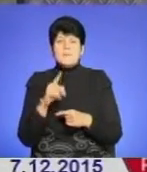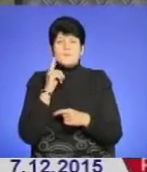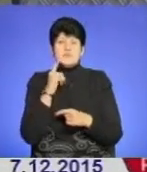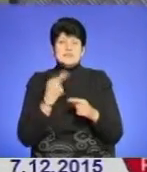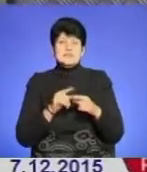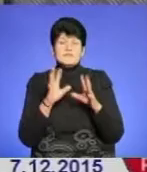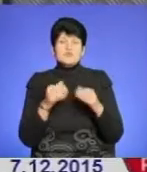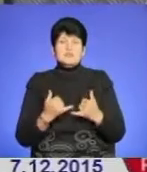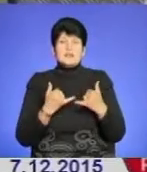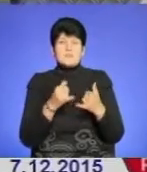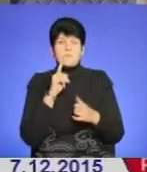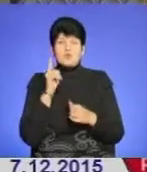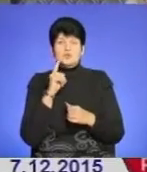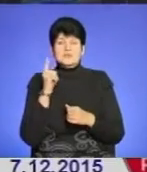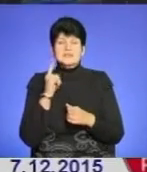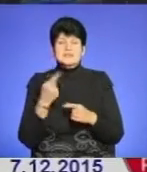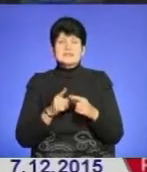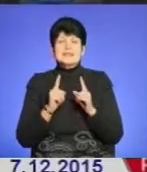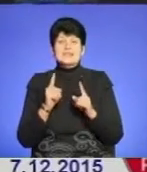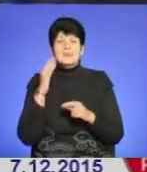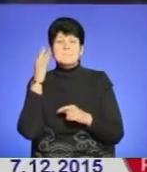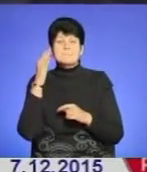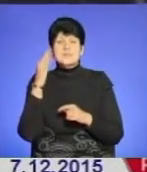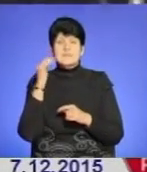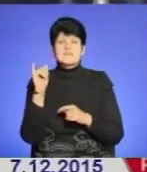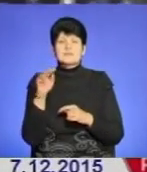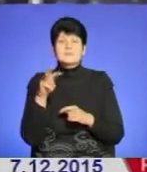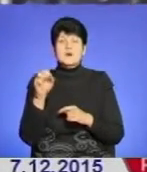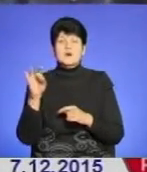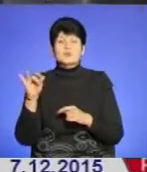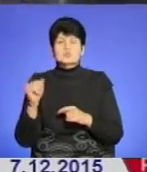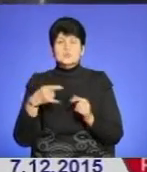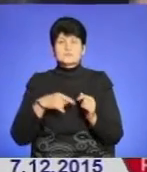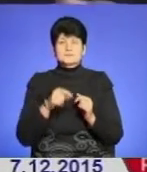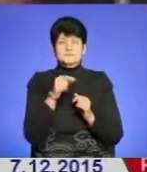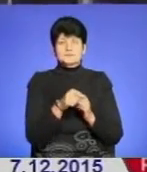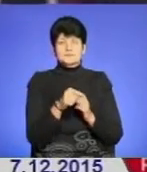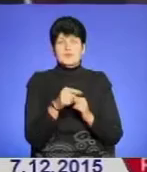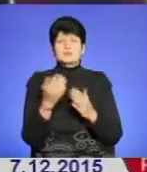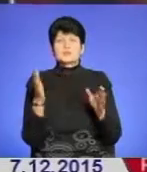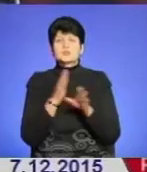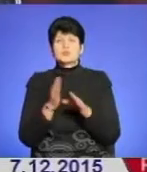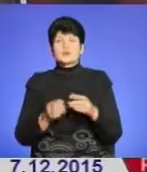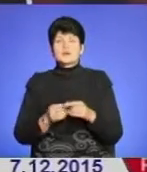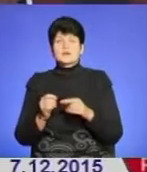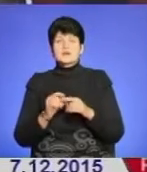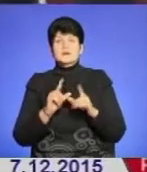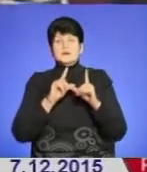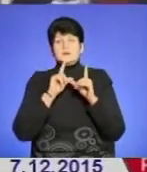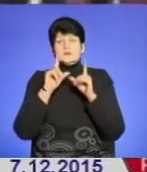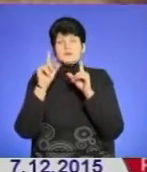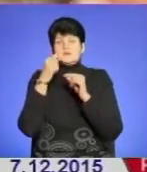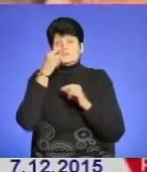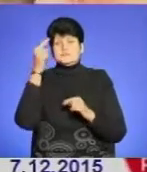молодих, знаєте, це лише мрія. Іван Марощук родом із цих країв, проте доля закинула його далеко від